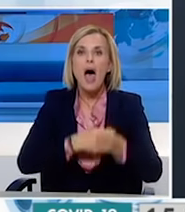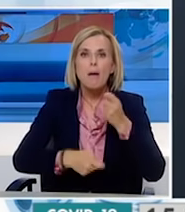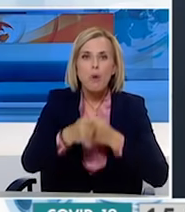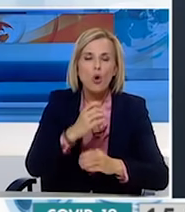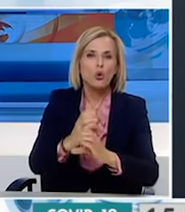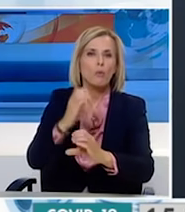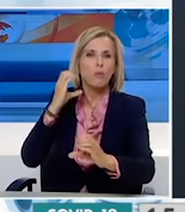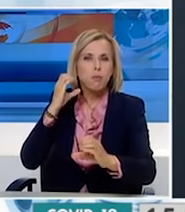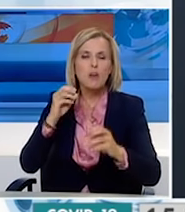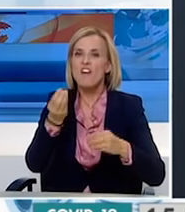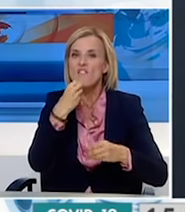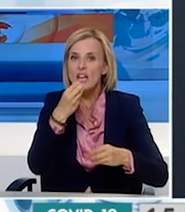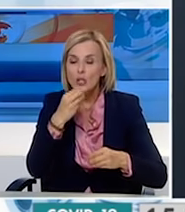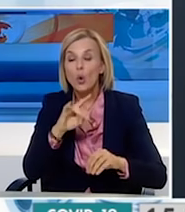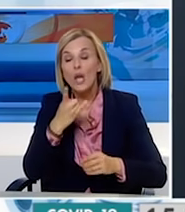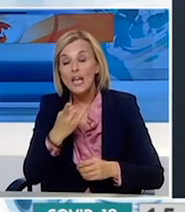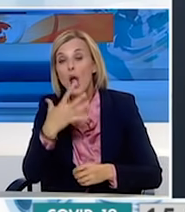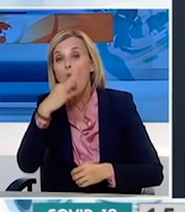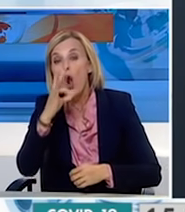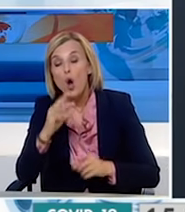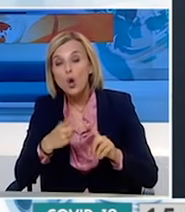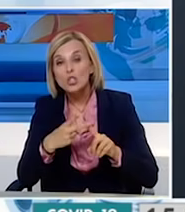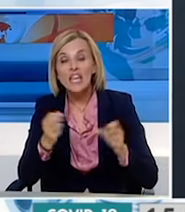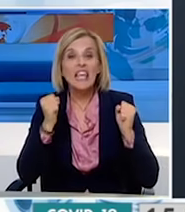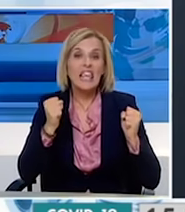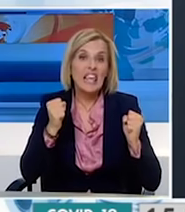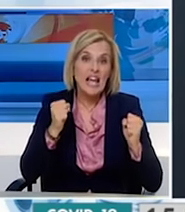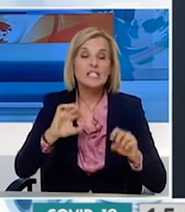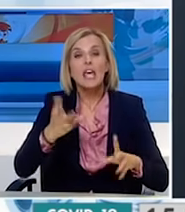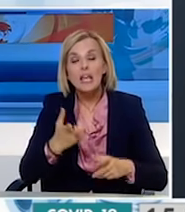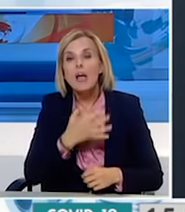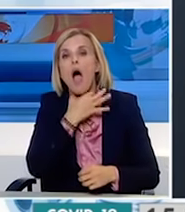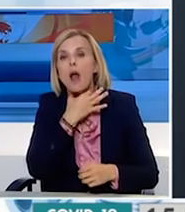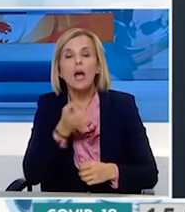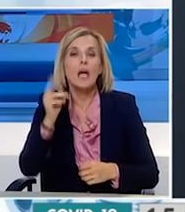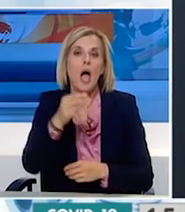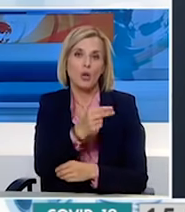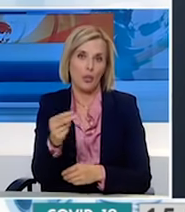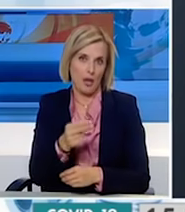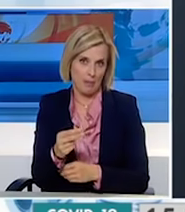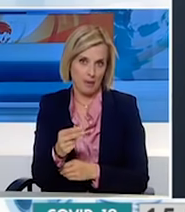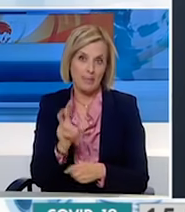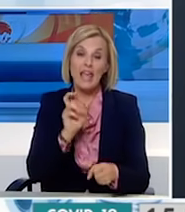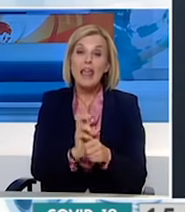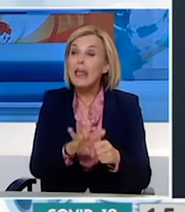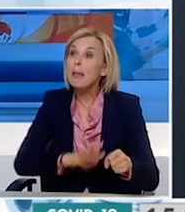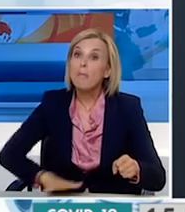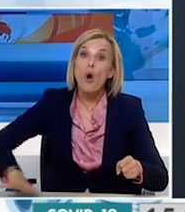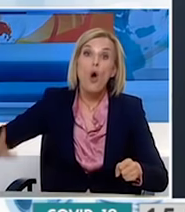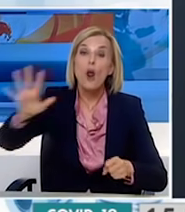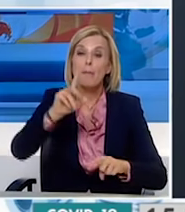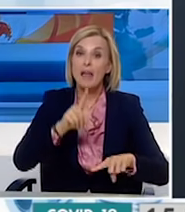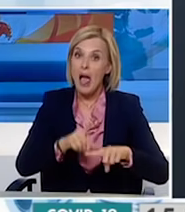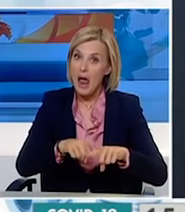επαγγελματική απασχόληση, η οποία εξίσου αποδεικνύεται από σχετικά έγγραφα. Όσον αφορά στην υπηρετική χώρα, οι μετακινήσεις, αν